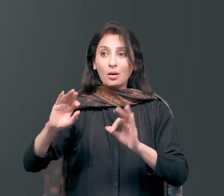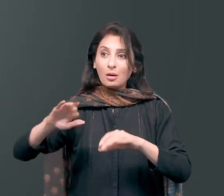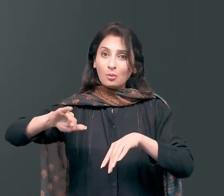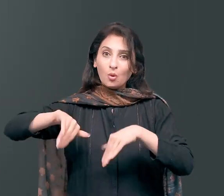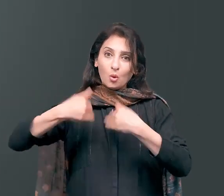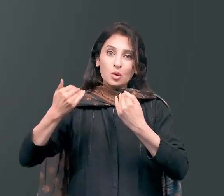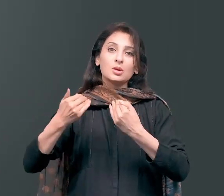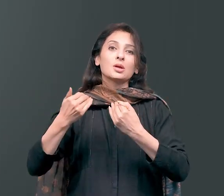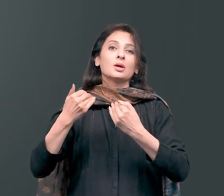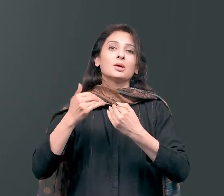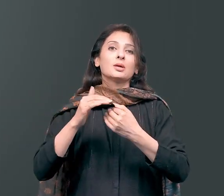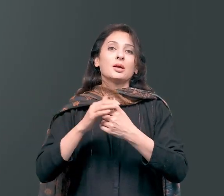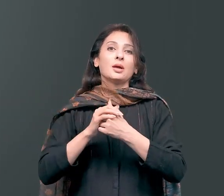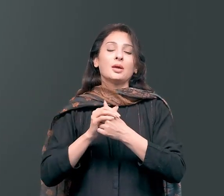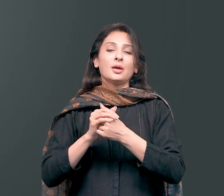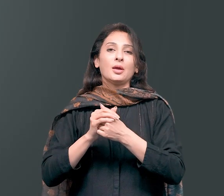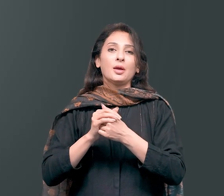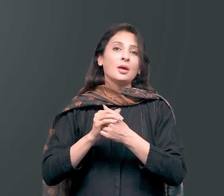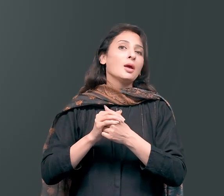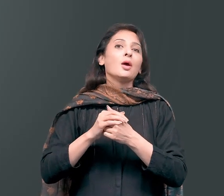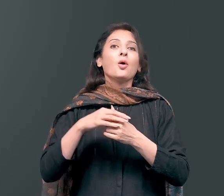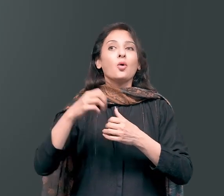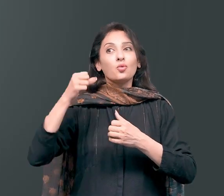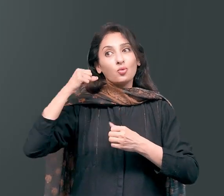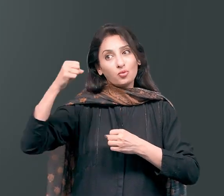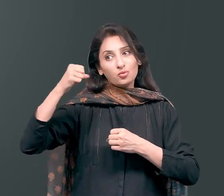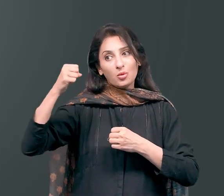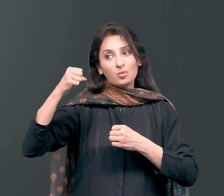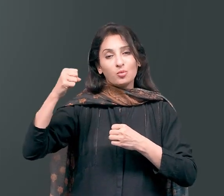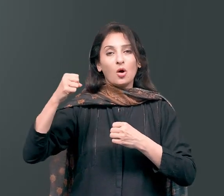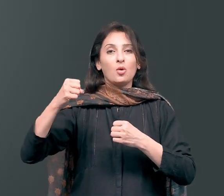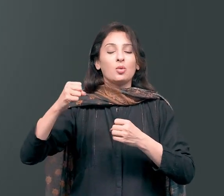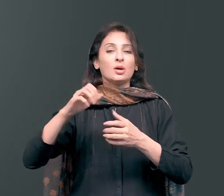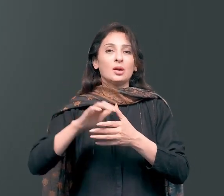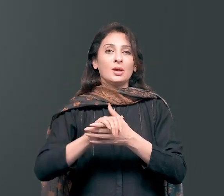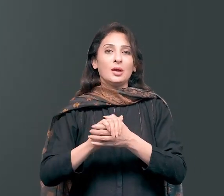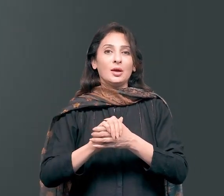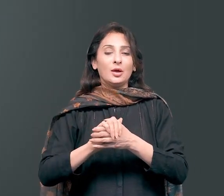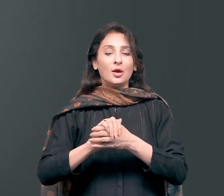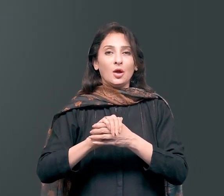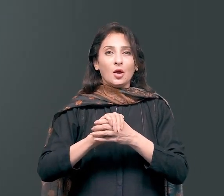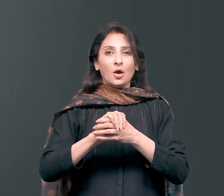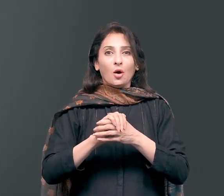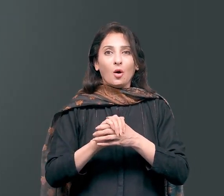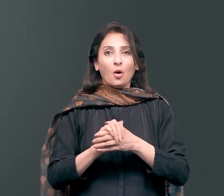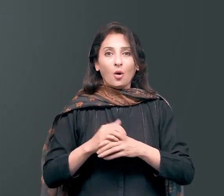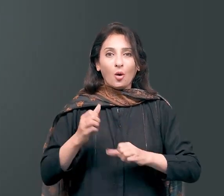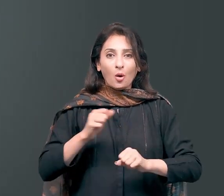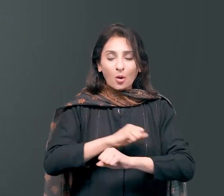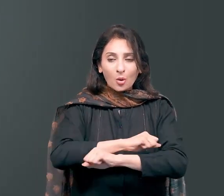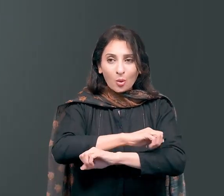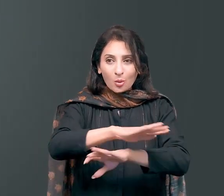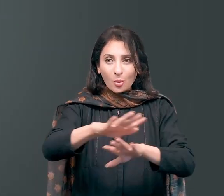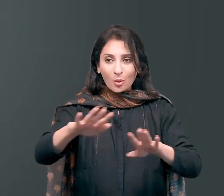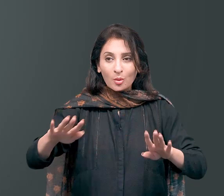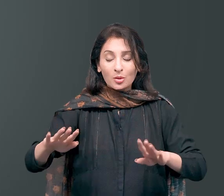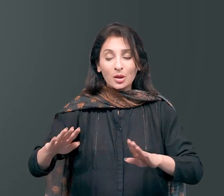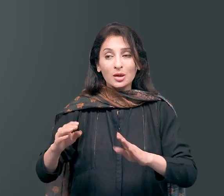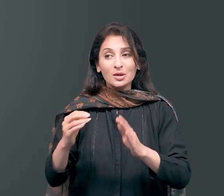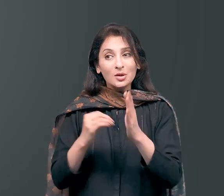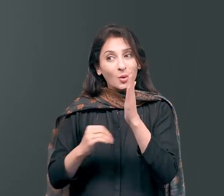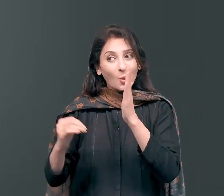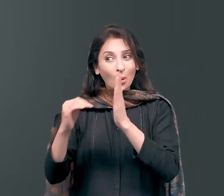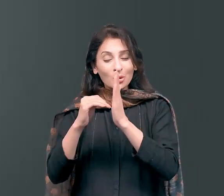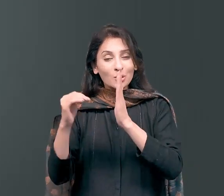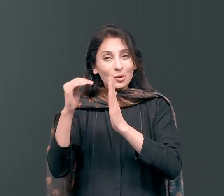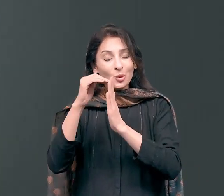بڑی ایٹمی پاور ہے۔ آج پاکستان دنیا کے ایک اہم رول ادا کر رہا ہے، دنیا کے امن کے